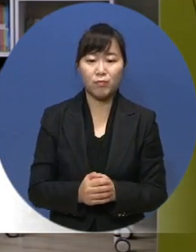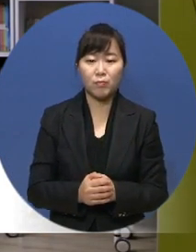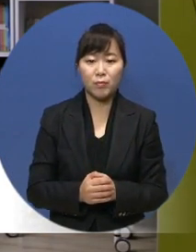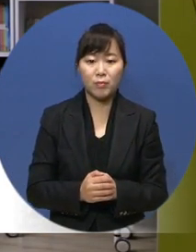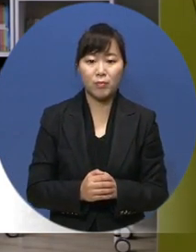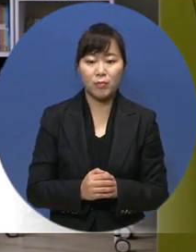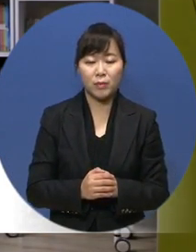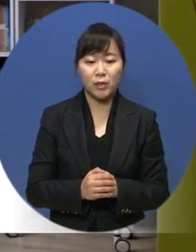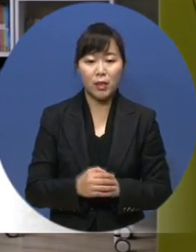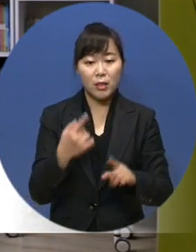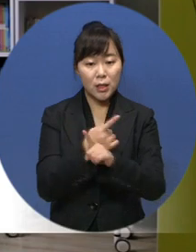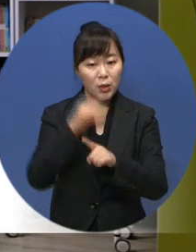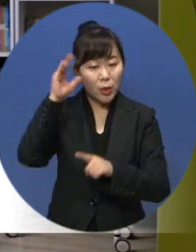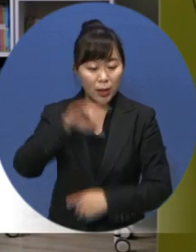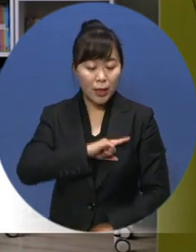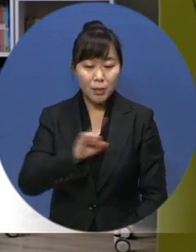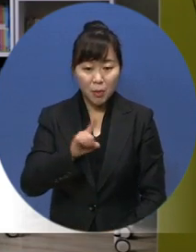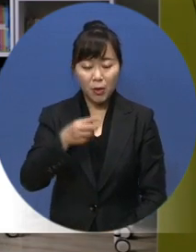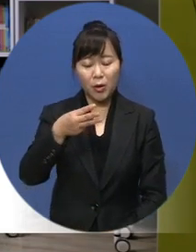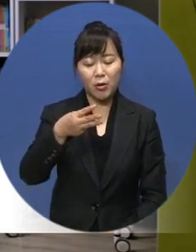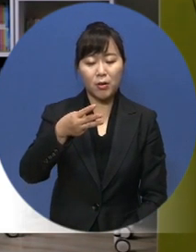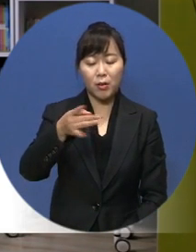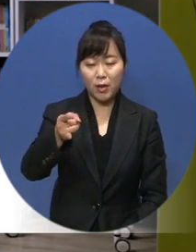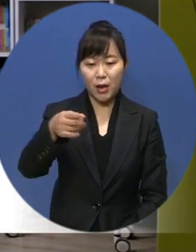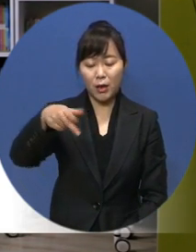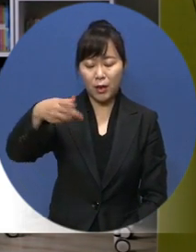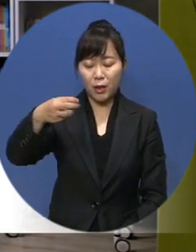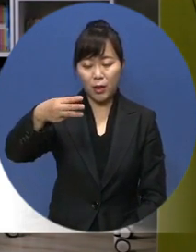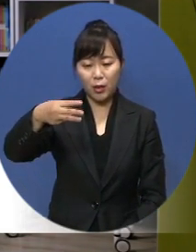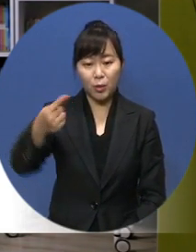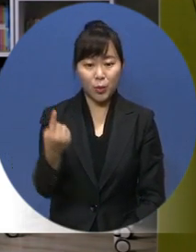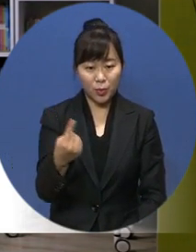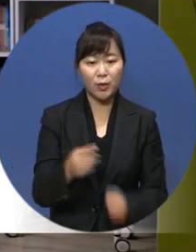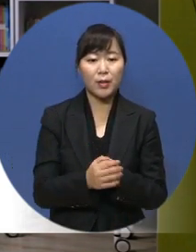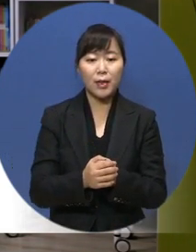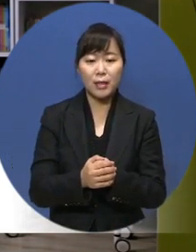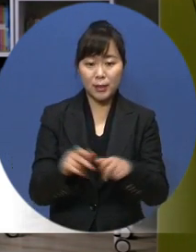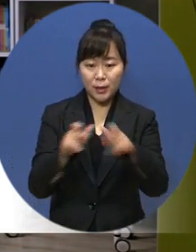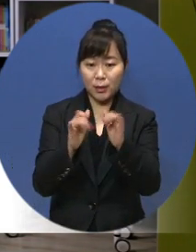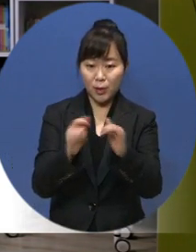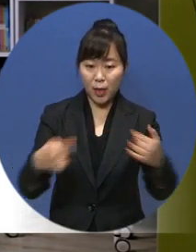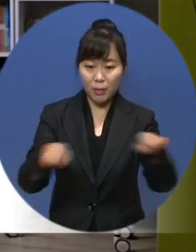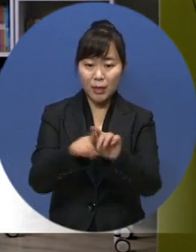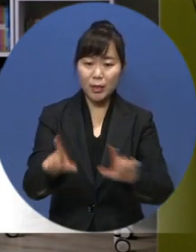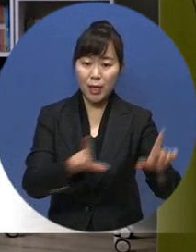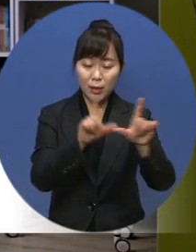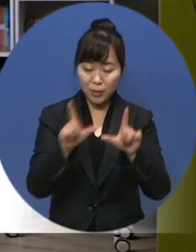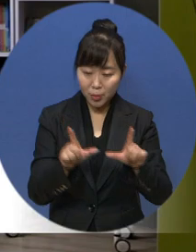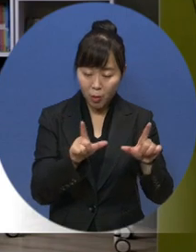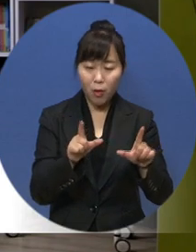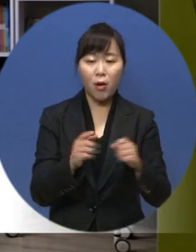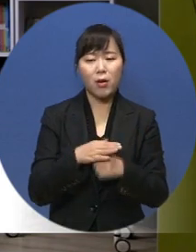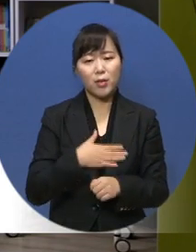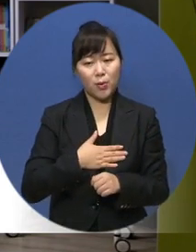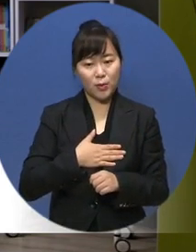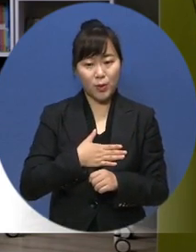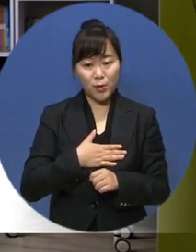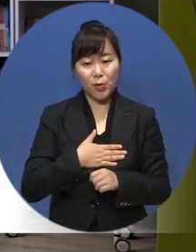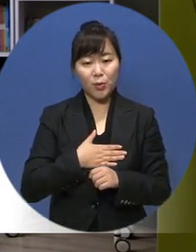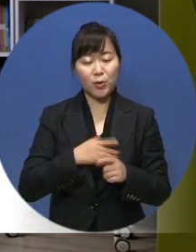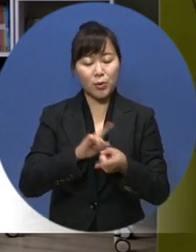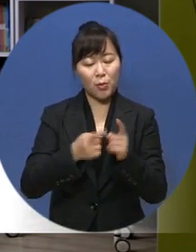저희 7 년 의 이름은 레트 입니다 4 토가 저희 이용 인들과 함께 지냄 으로서 이용 인들이 정서적으로도